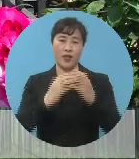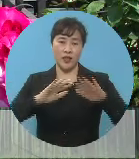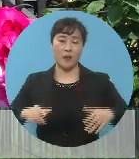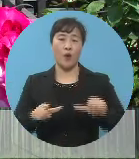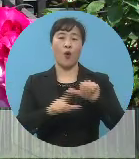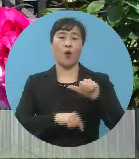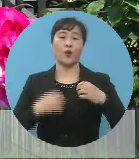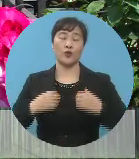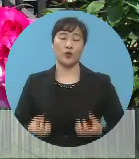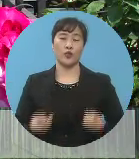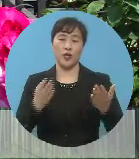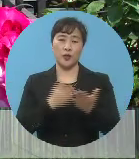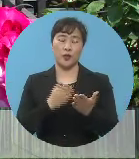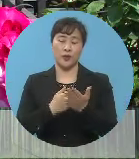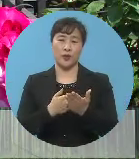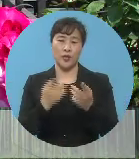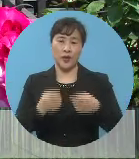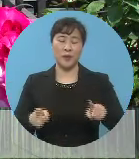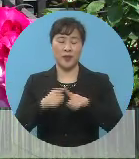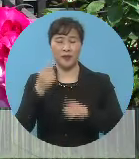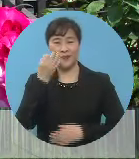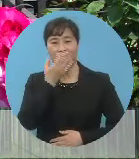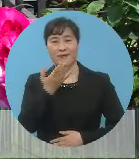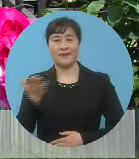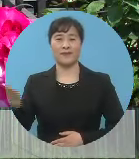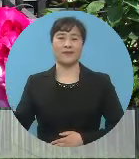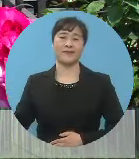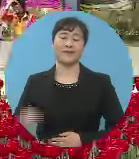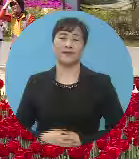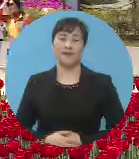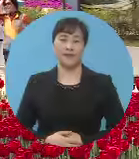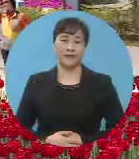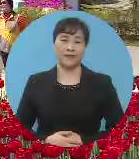5월 축제 소식 모아봤습니다. 함께 보시죠.